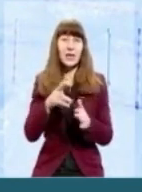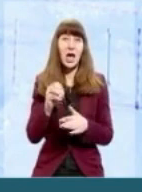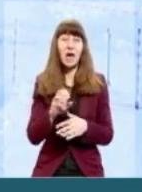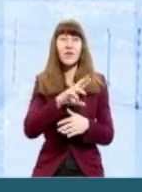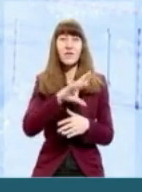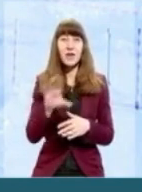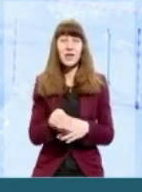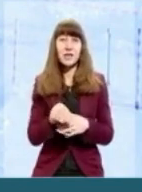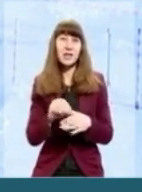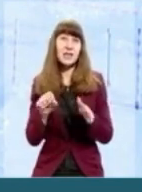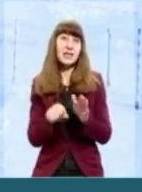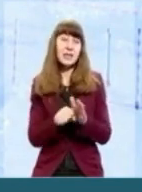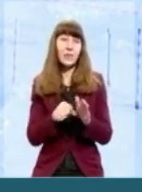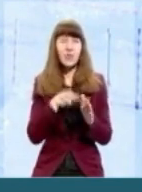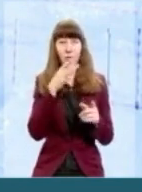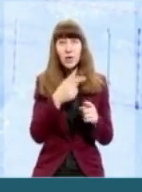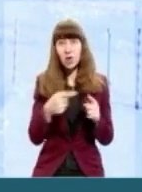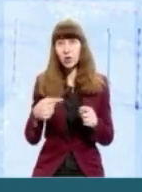весь осенне-зимний период